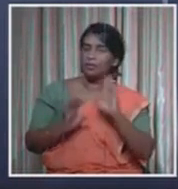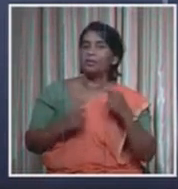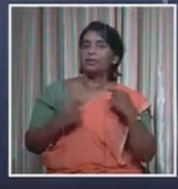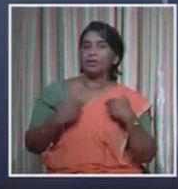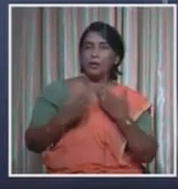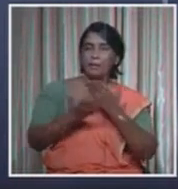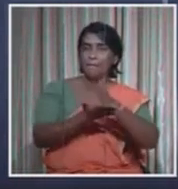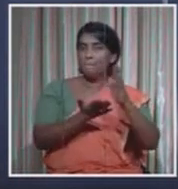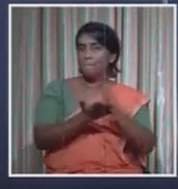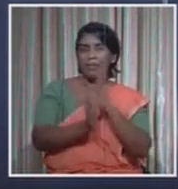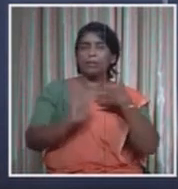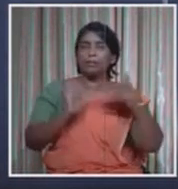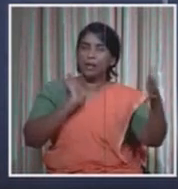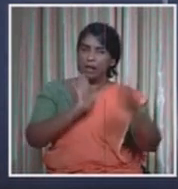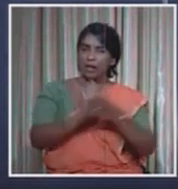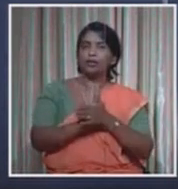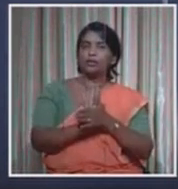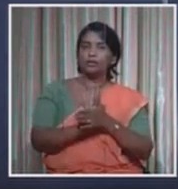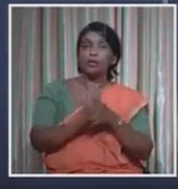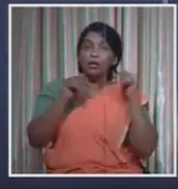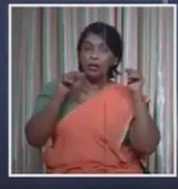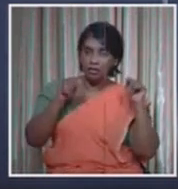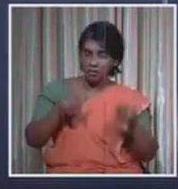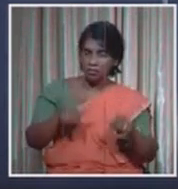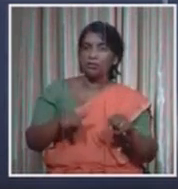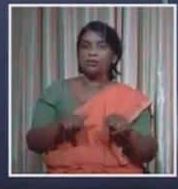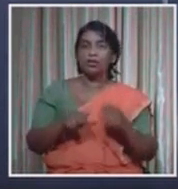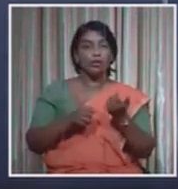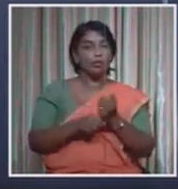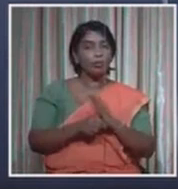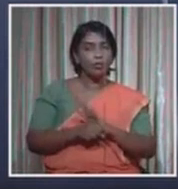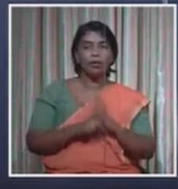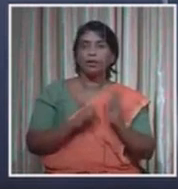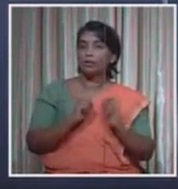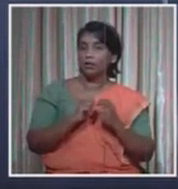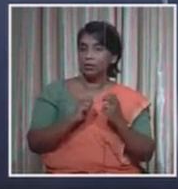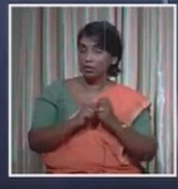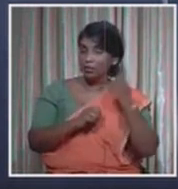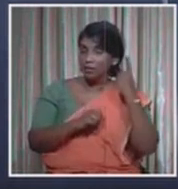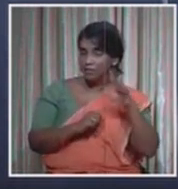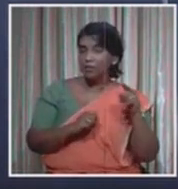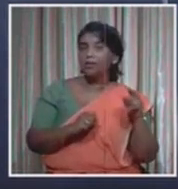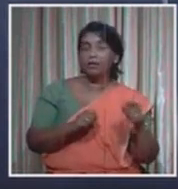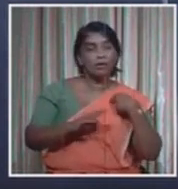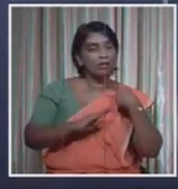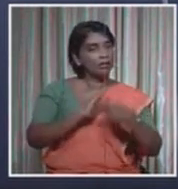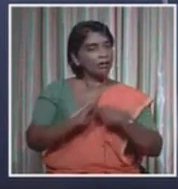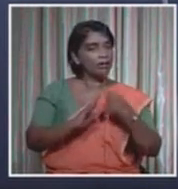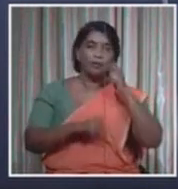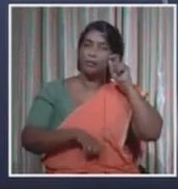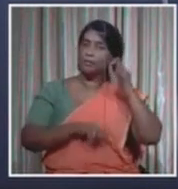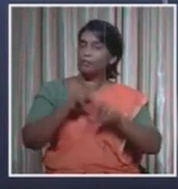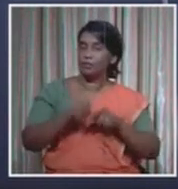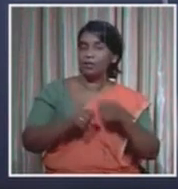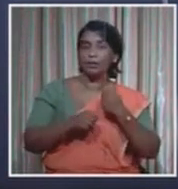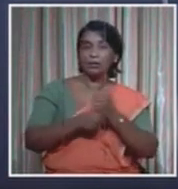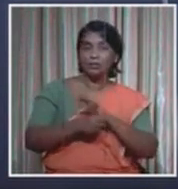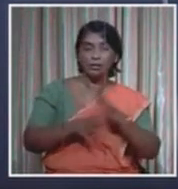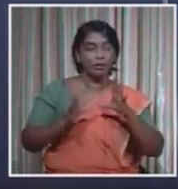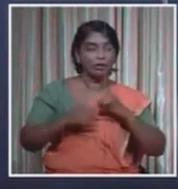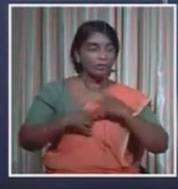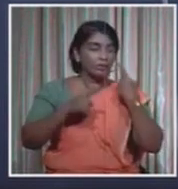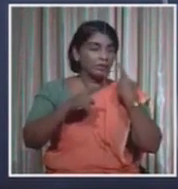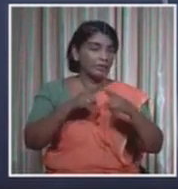බෙදෙන්නේ නැතුව එකතු වෙමු කියලා. අද කොරෝනා වසංගත තත්ත්වය නිසා මේ රටේ ජනතාව ඒ වසංගතයට මුහුණ දෙලා ඉතරක්